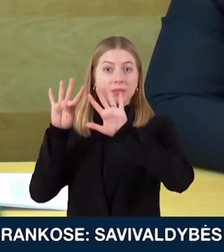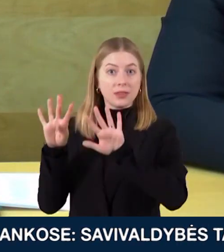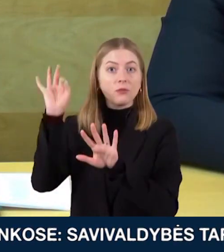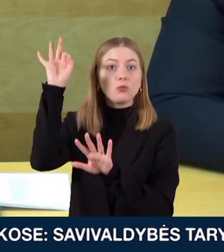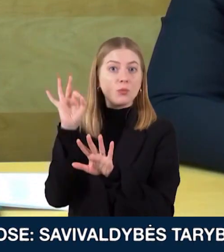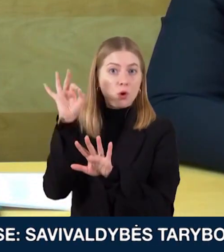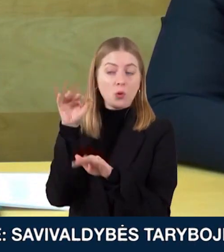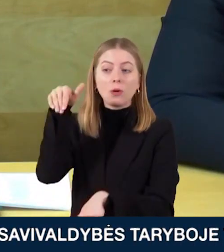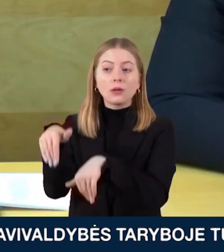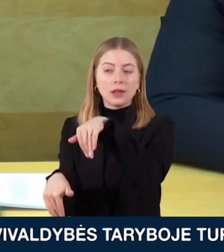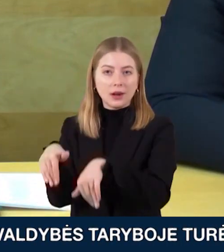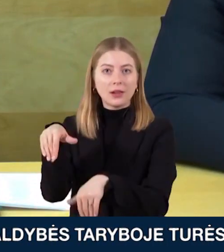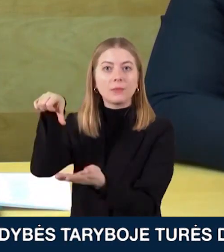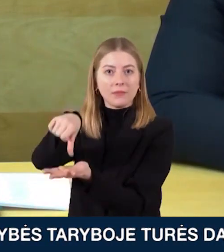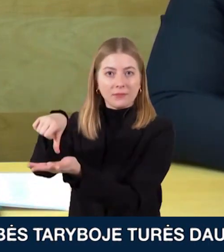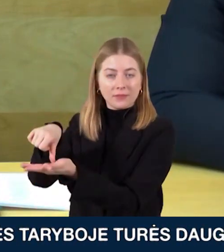49%. Na, tikėkimės, kad